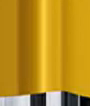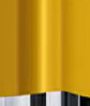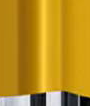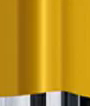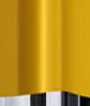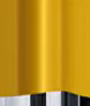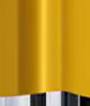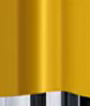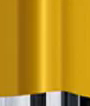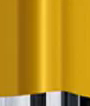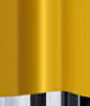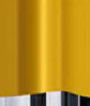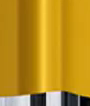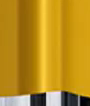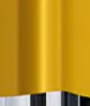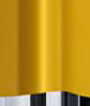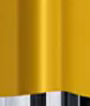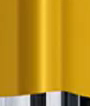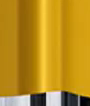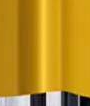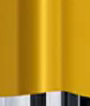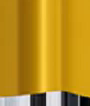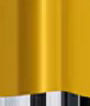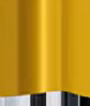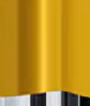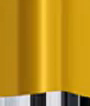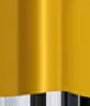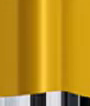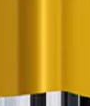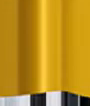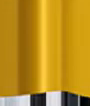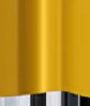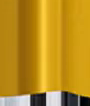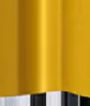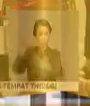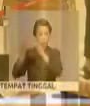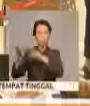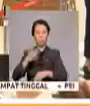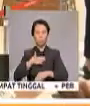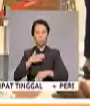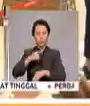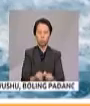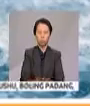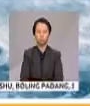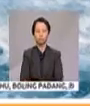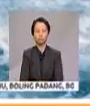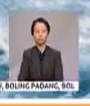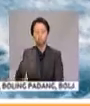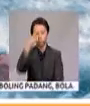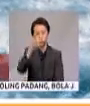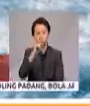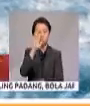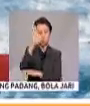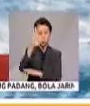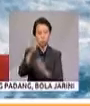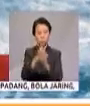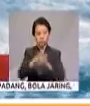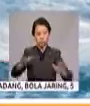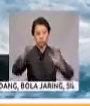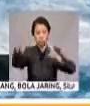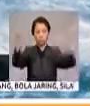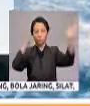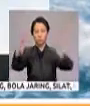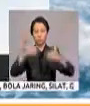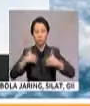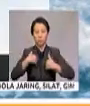yang diterbitkan oleh kerajaan untuk bacaan umum untuk rakyat Malaysia faham hala tuju dasar pertahanan